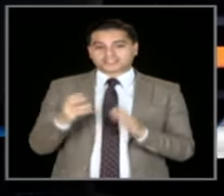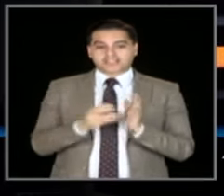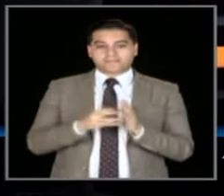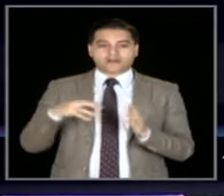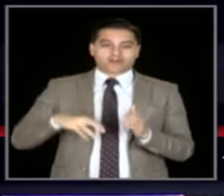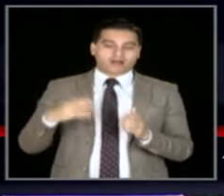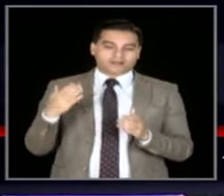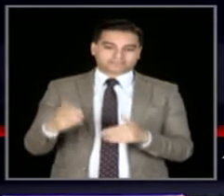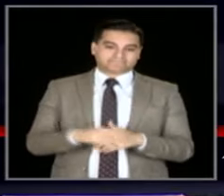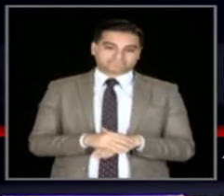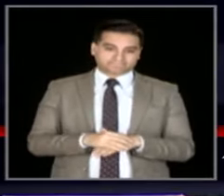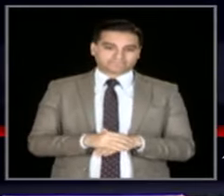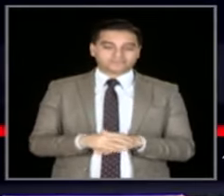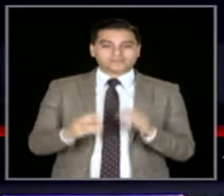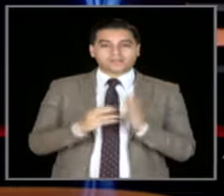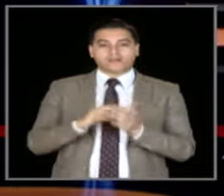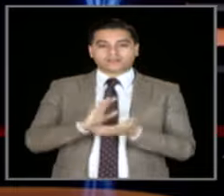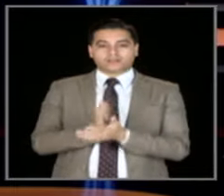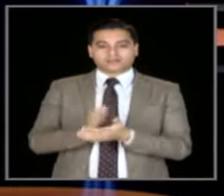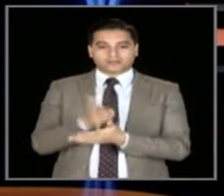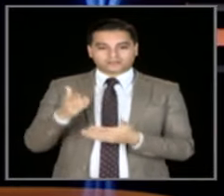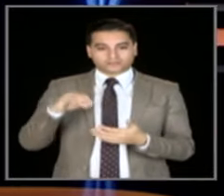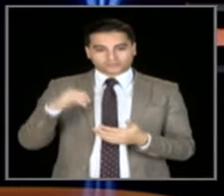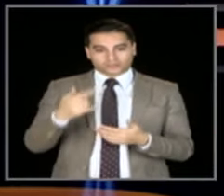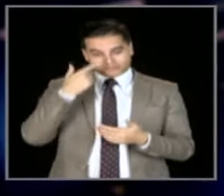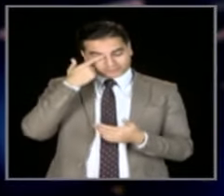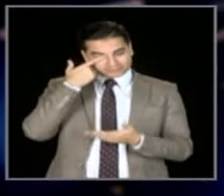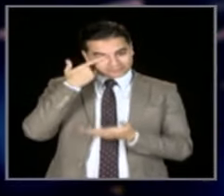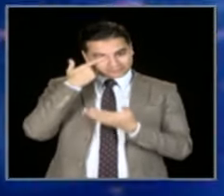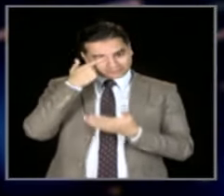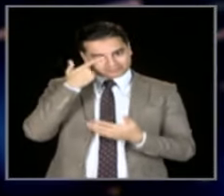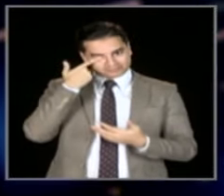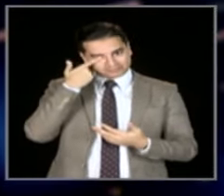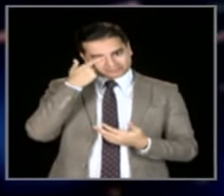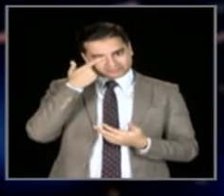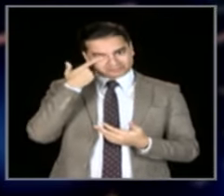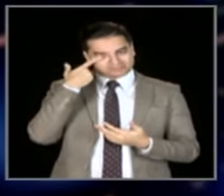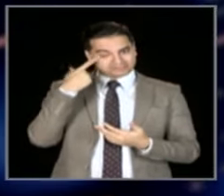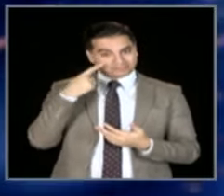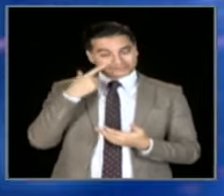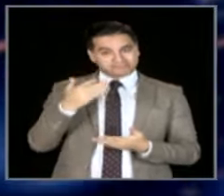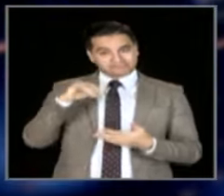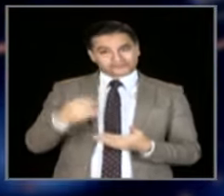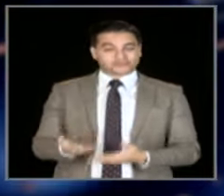جامعة القاهرة. جامعة طنطا؟ مفيش حاجة تانية.